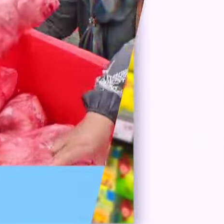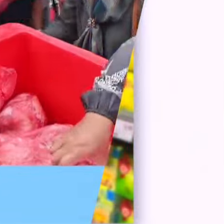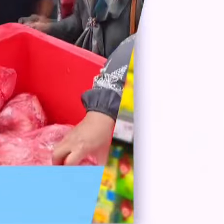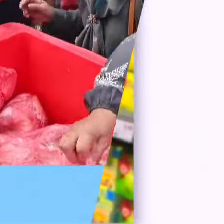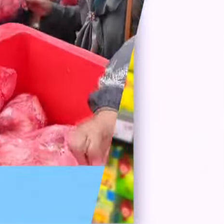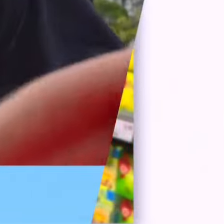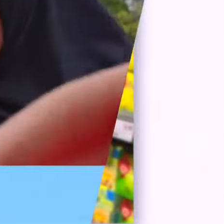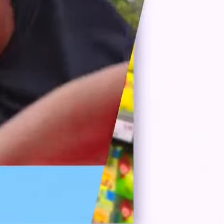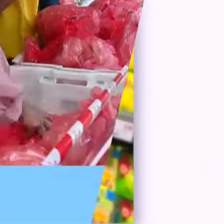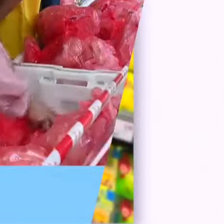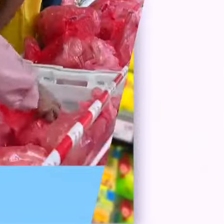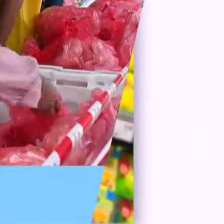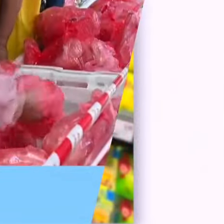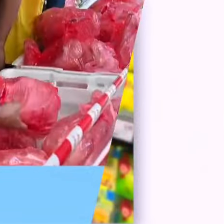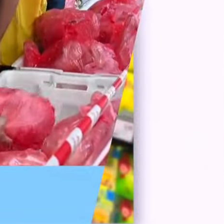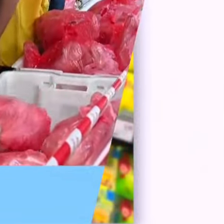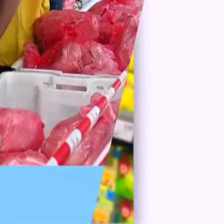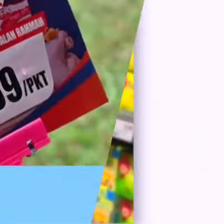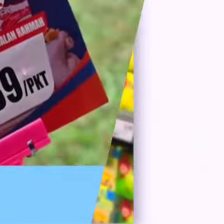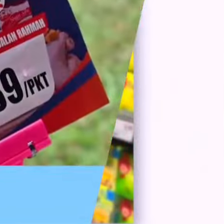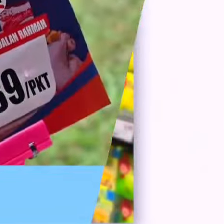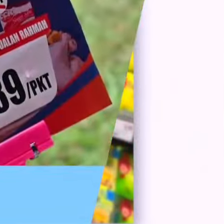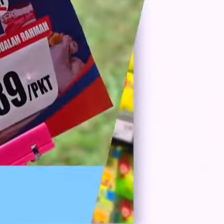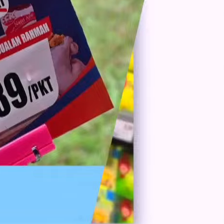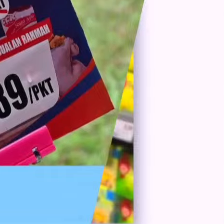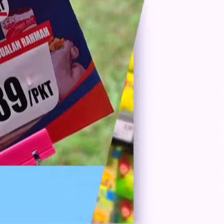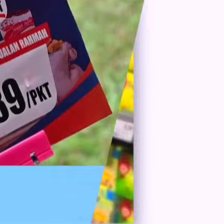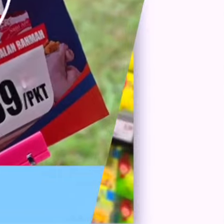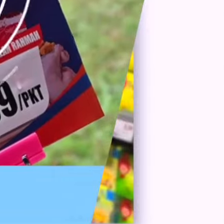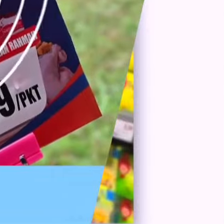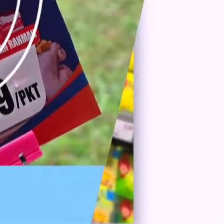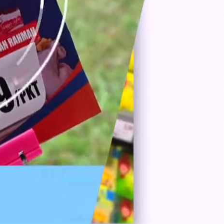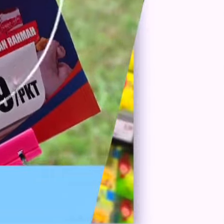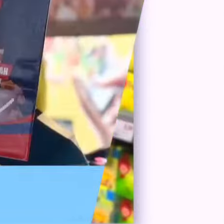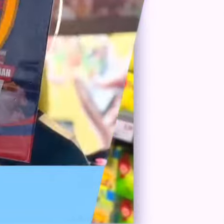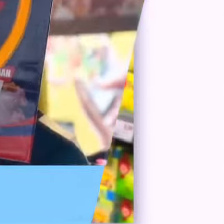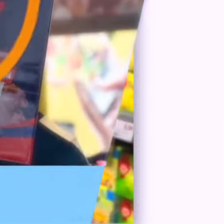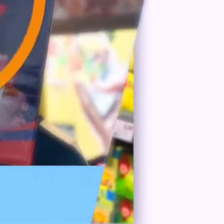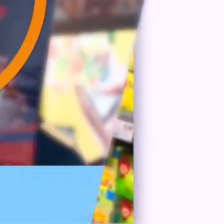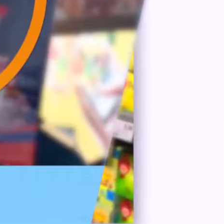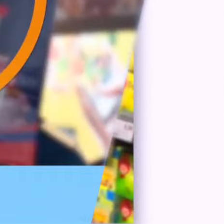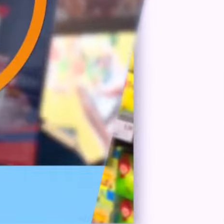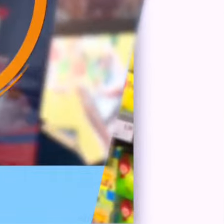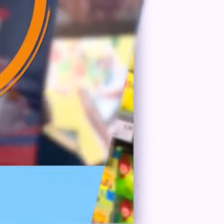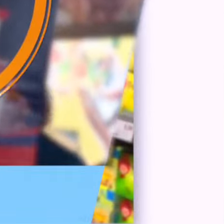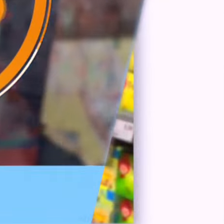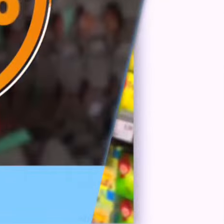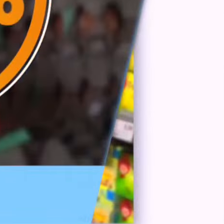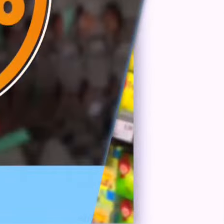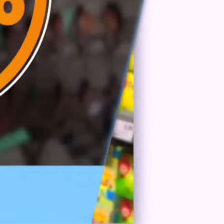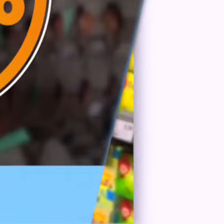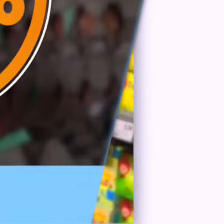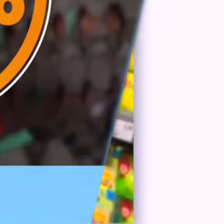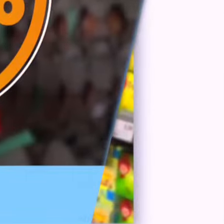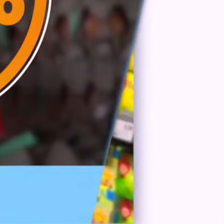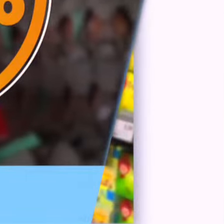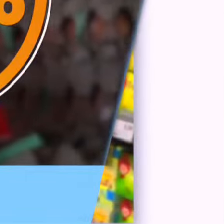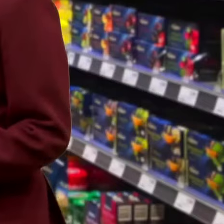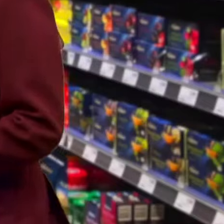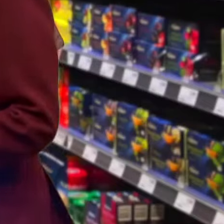Undangan Negeri. Anda boleh dapatkan barangan keperluan harian pada harga yang berpatutan dan diskaun sehingga